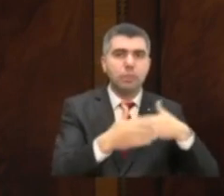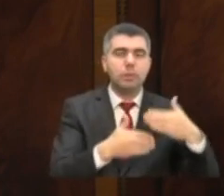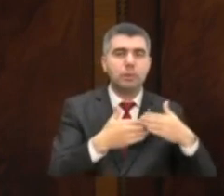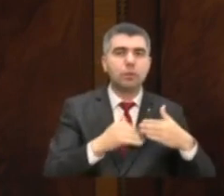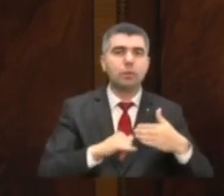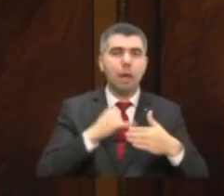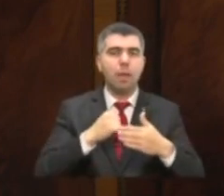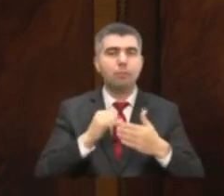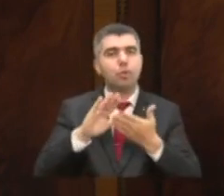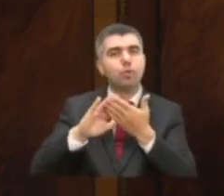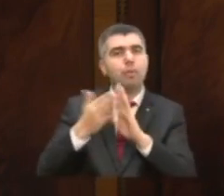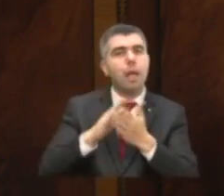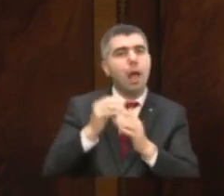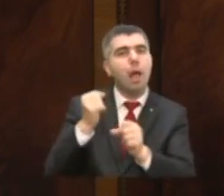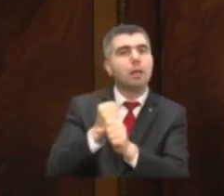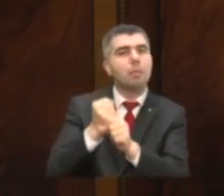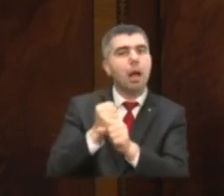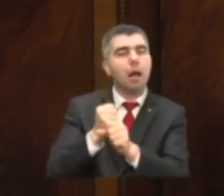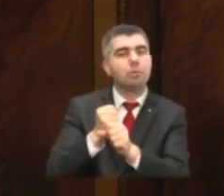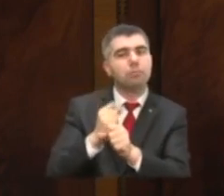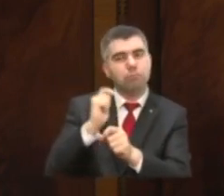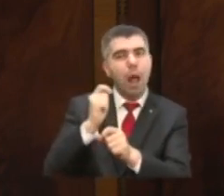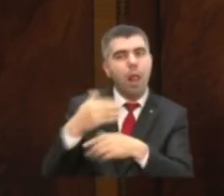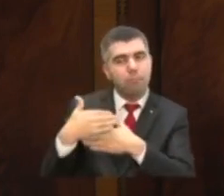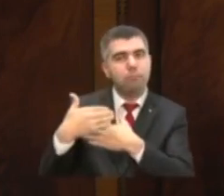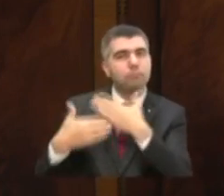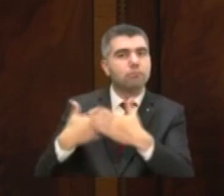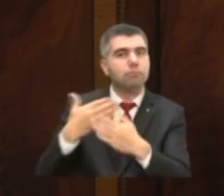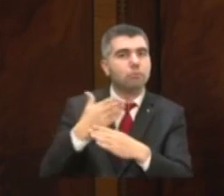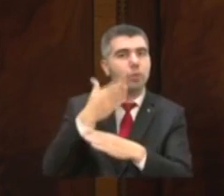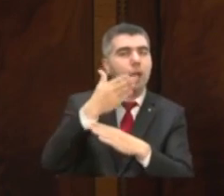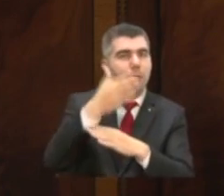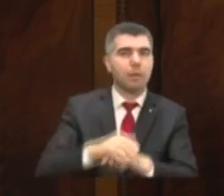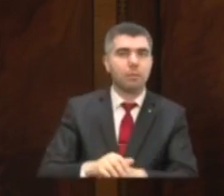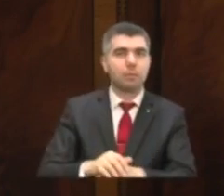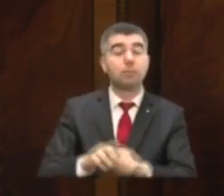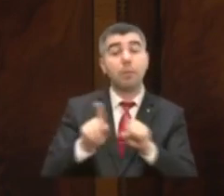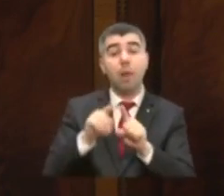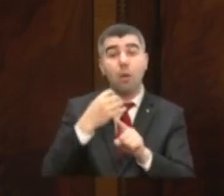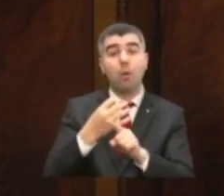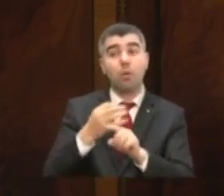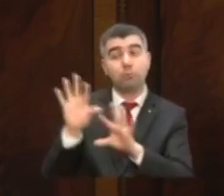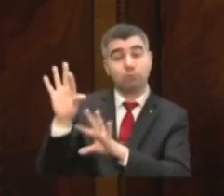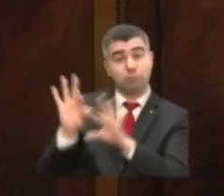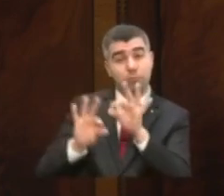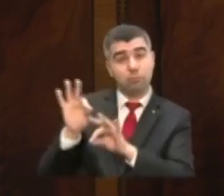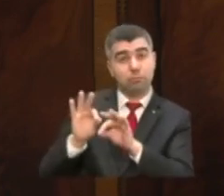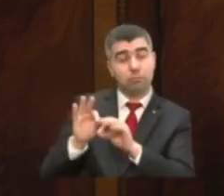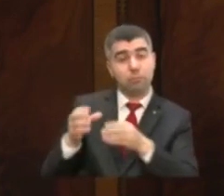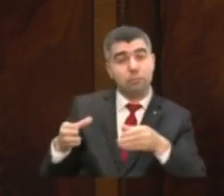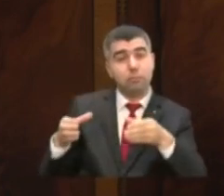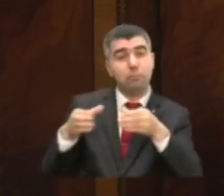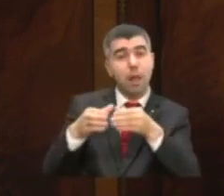الجمعوي. ولكن هناك أيضا تعزيز قدرات الجمعيات في تشغيل الشباب عبر استثمار آليات الشراكة مع